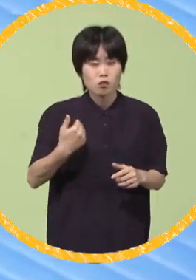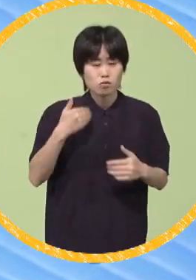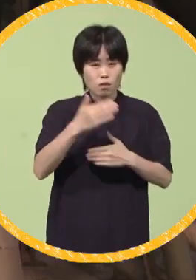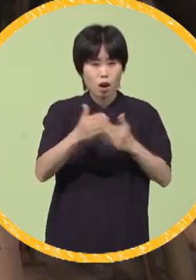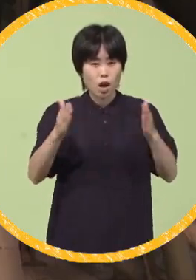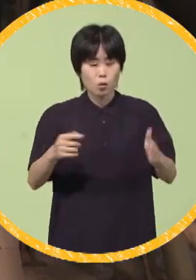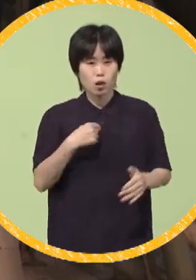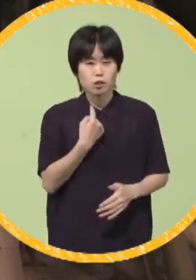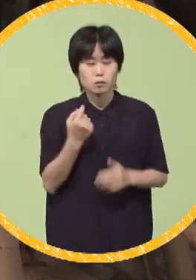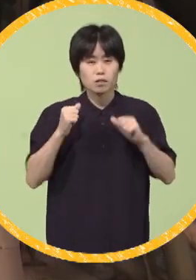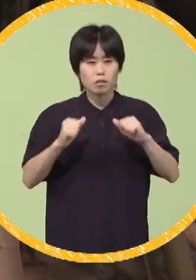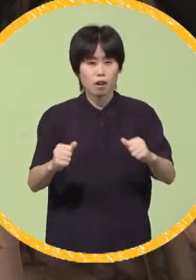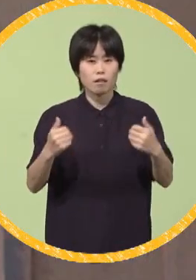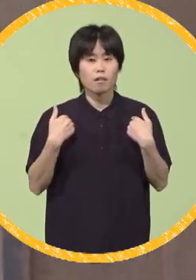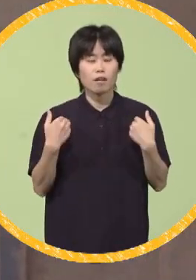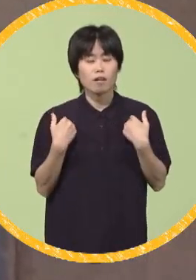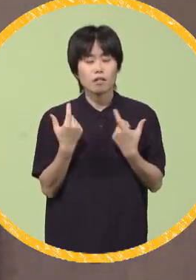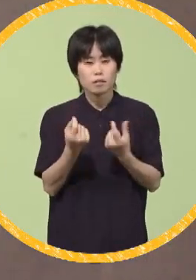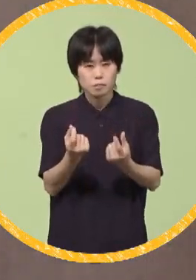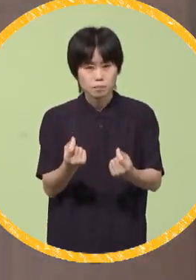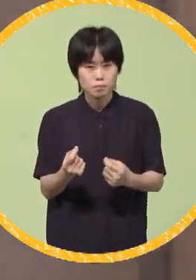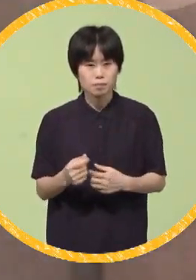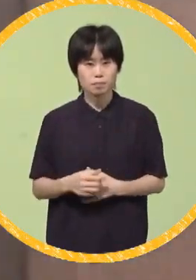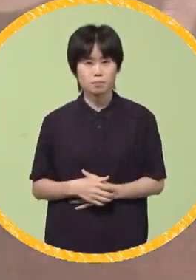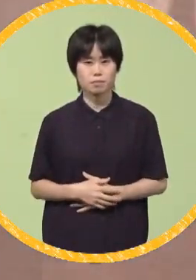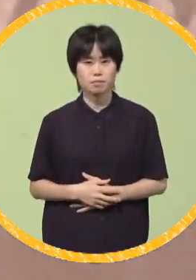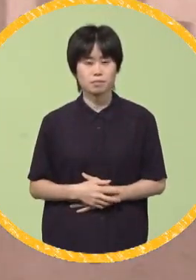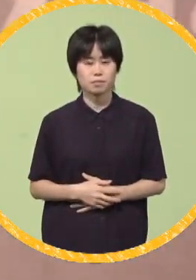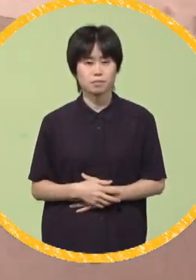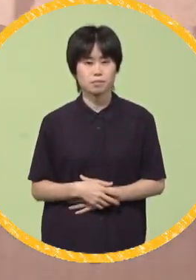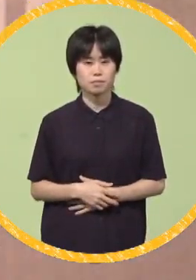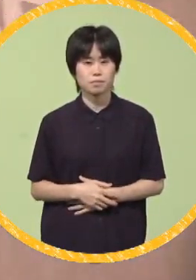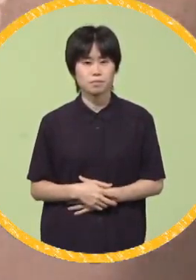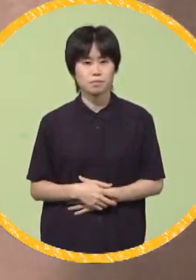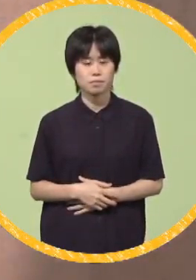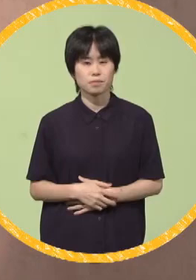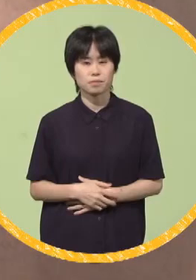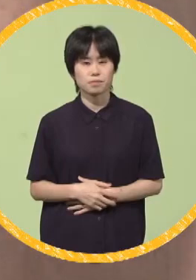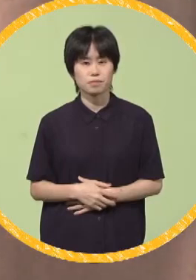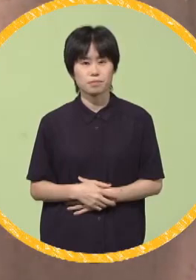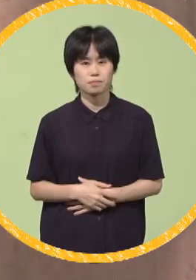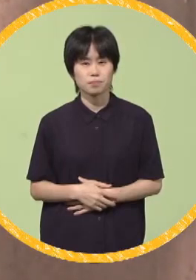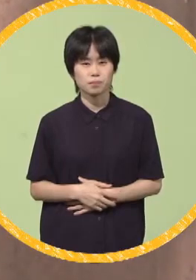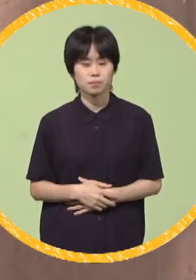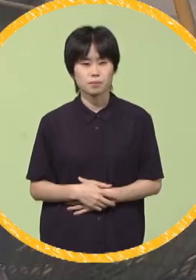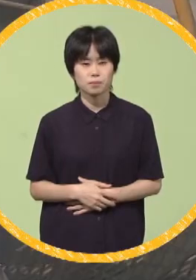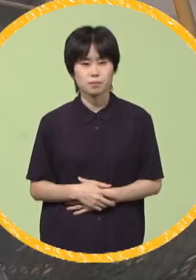ゃいけないなって改めてこの映像を見ると思いますよね。 いや細かい作業してくれてますからね。